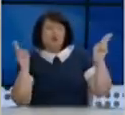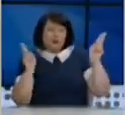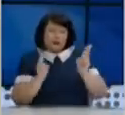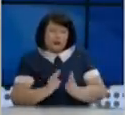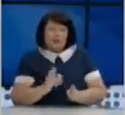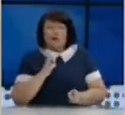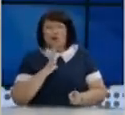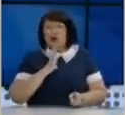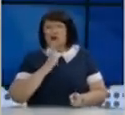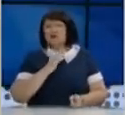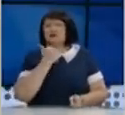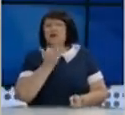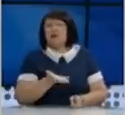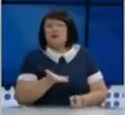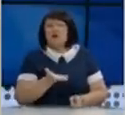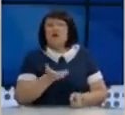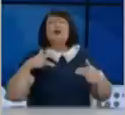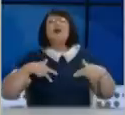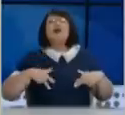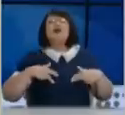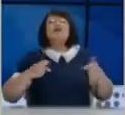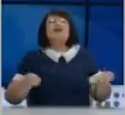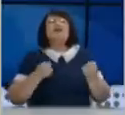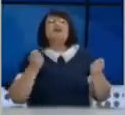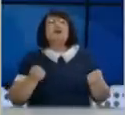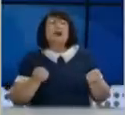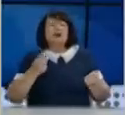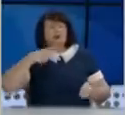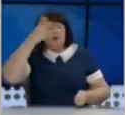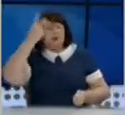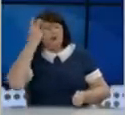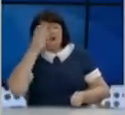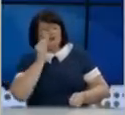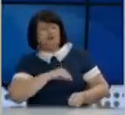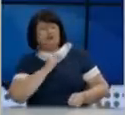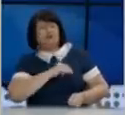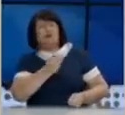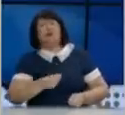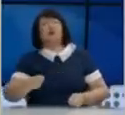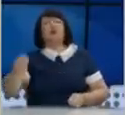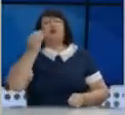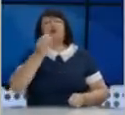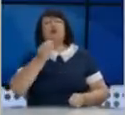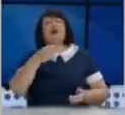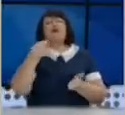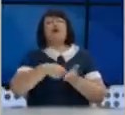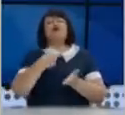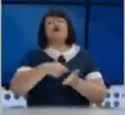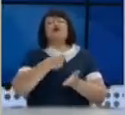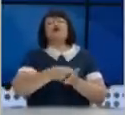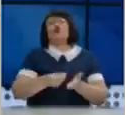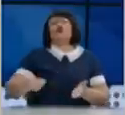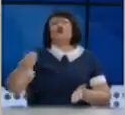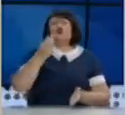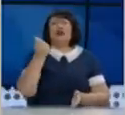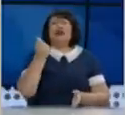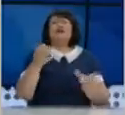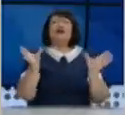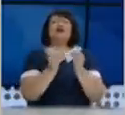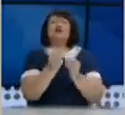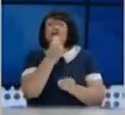κυβέρνηση απλώς ενδυναμώνει και επιδοτεί την εσχροκέρδεια με τα υπερπλεονάσματα από τους έμεσους φόρους. Οι τιμές στα